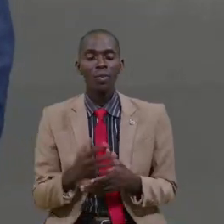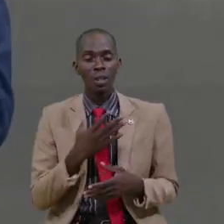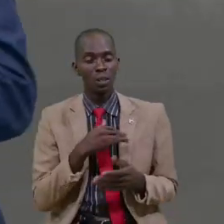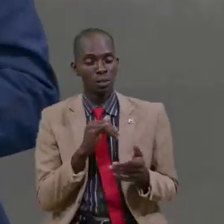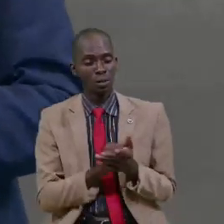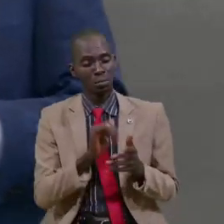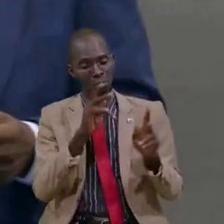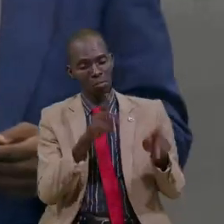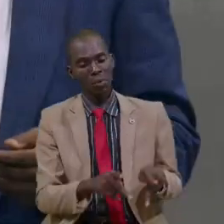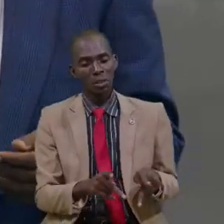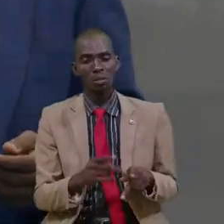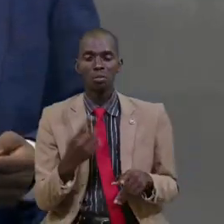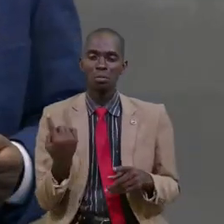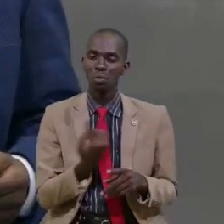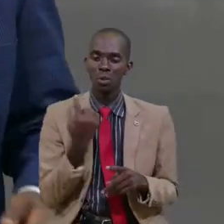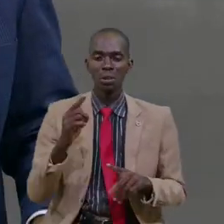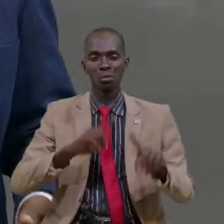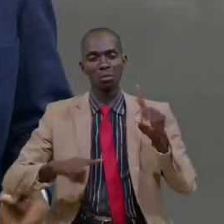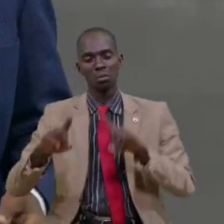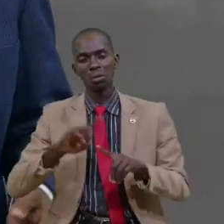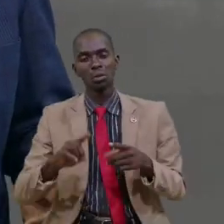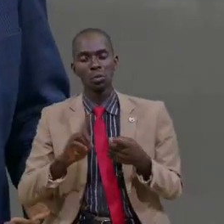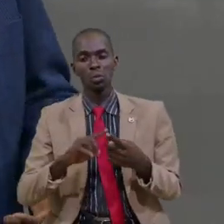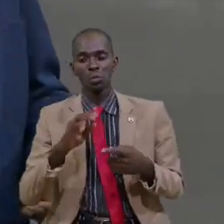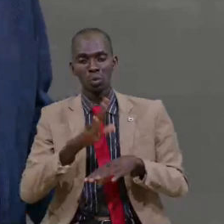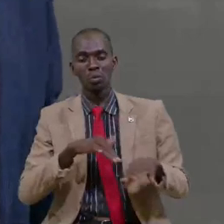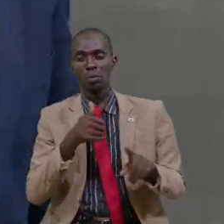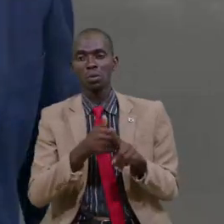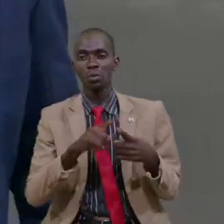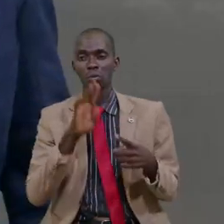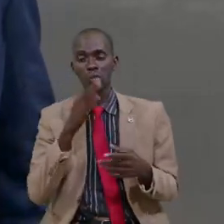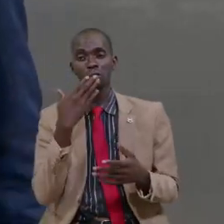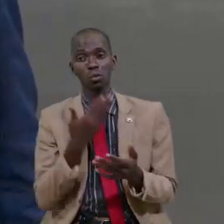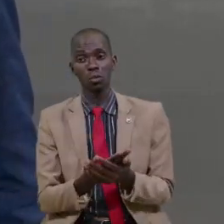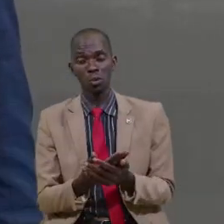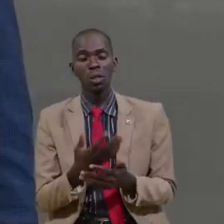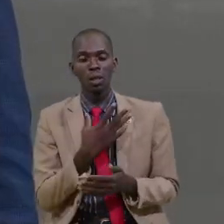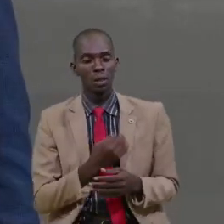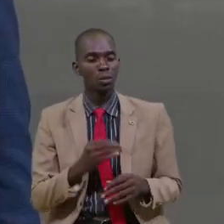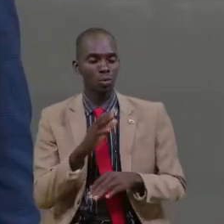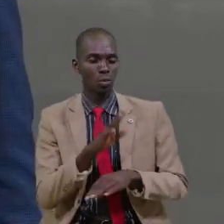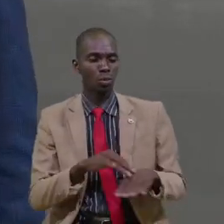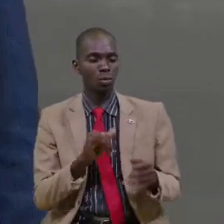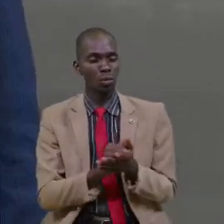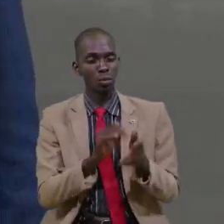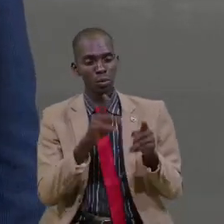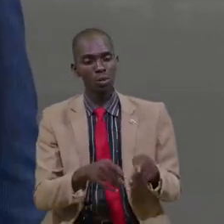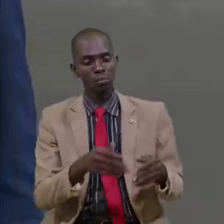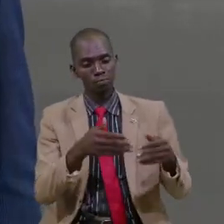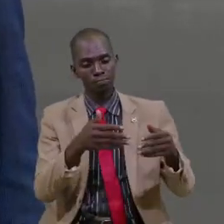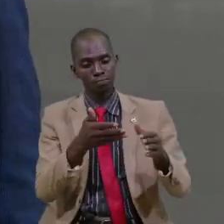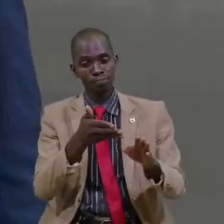Il professe être bon. Et tu viens vers lui. Et tu t'alignes. Et il donne à